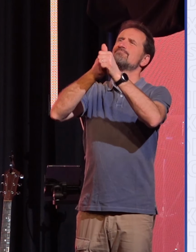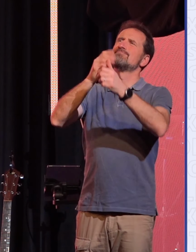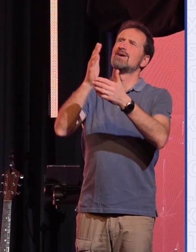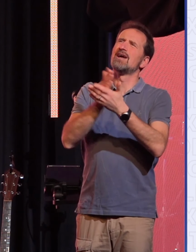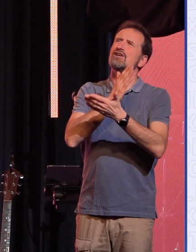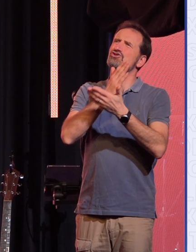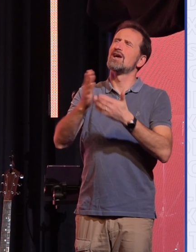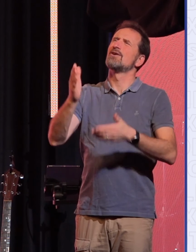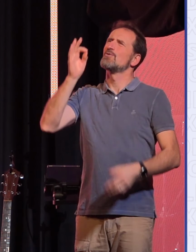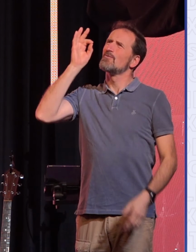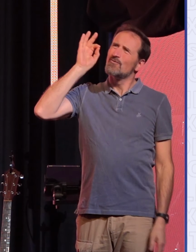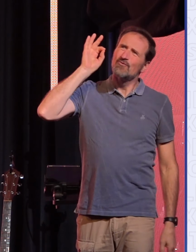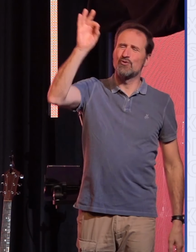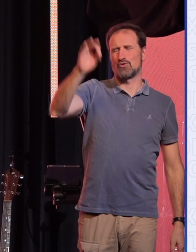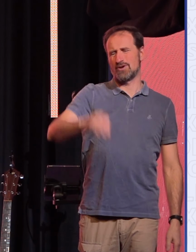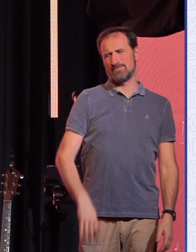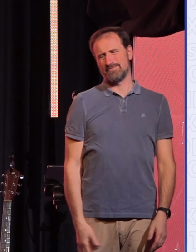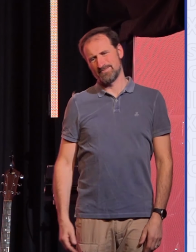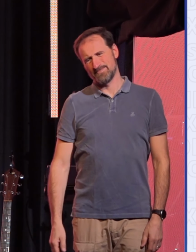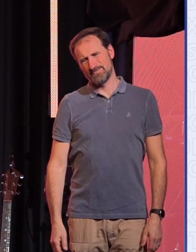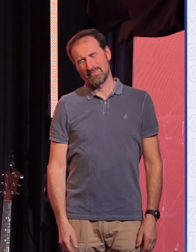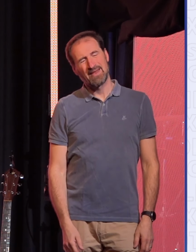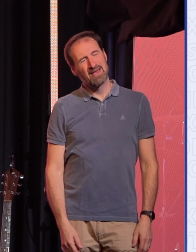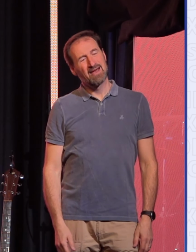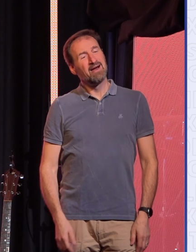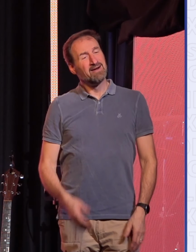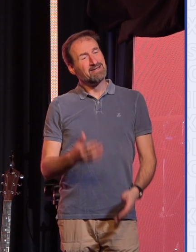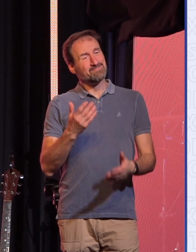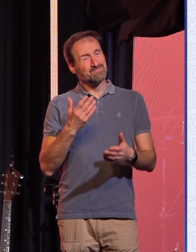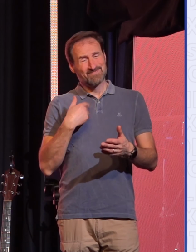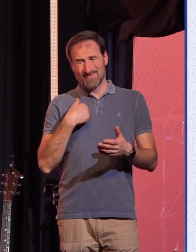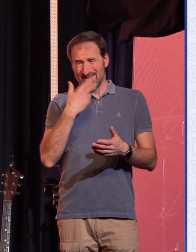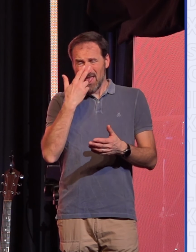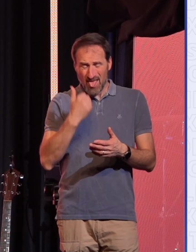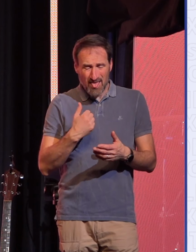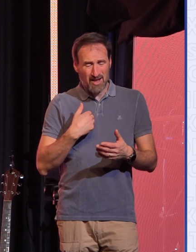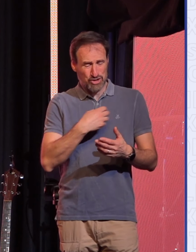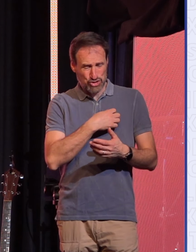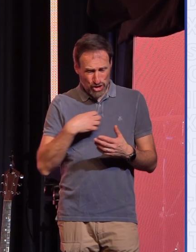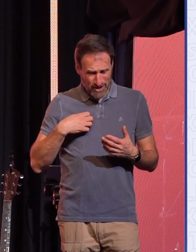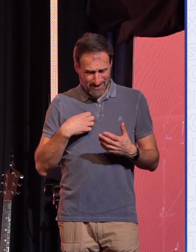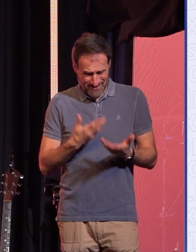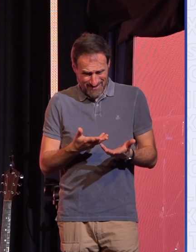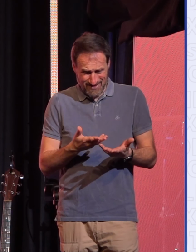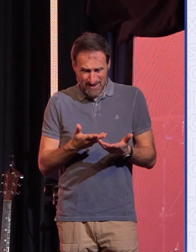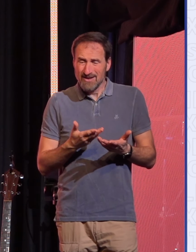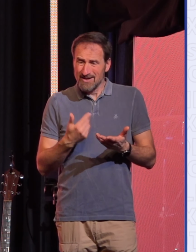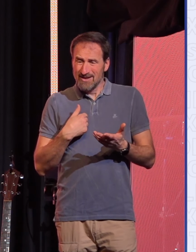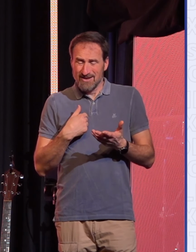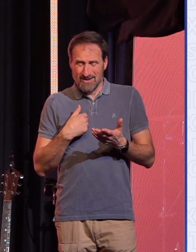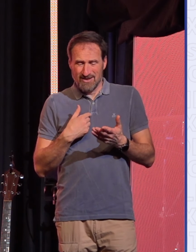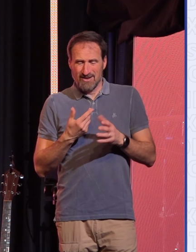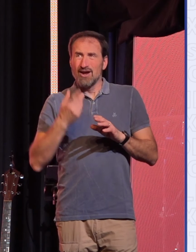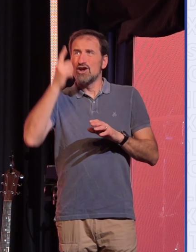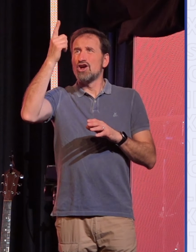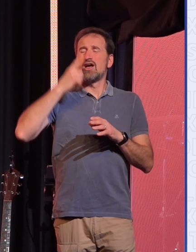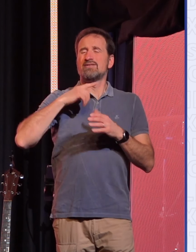Weißt du, diese Verfehlungen haben uns von Gott getrennt. aber Gott selber hatte den